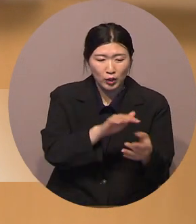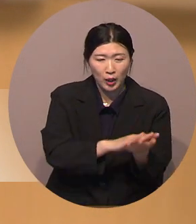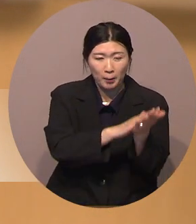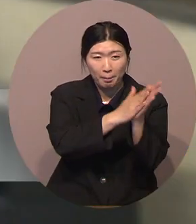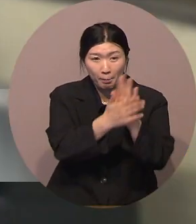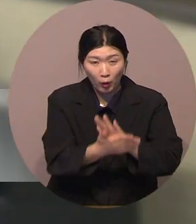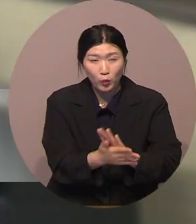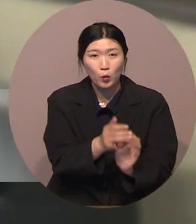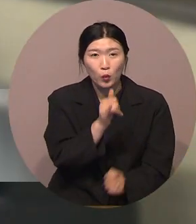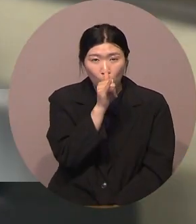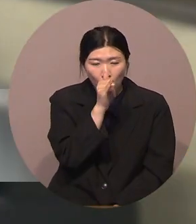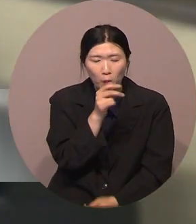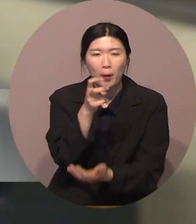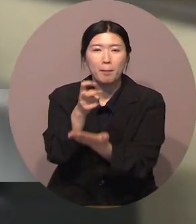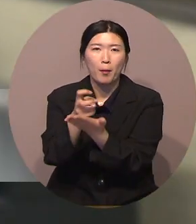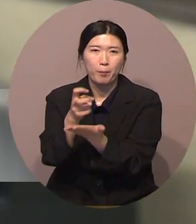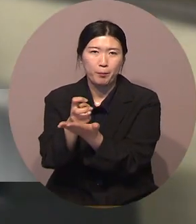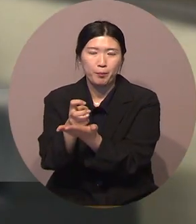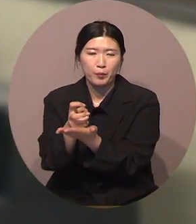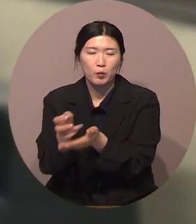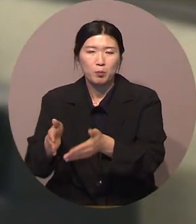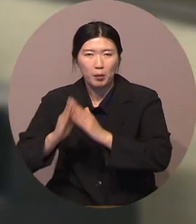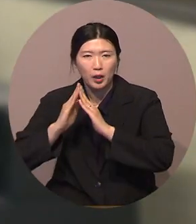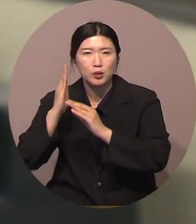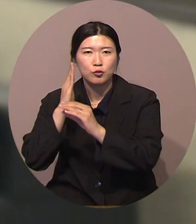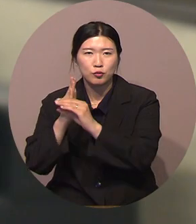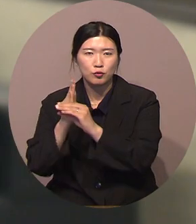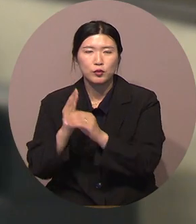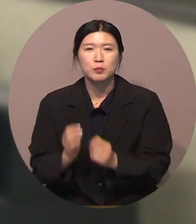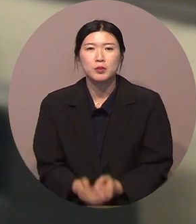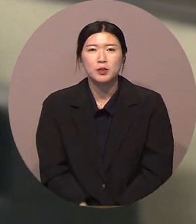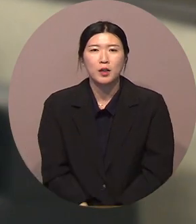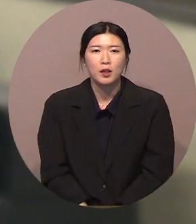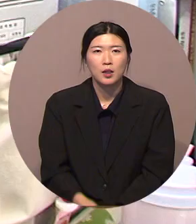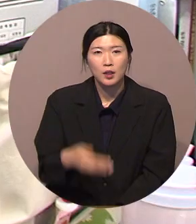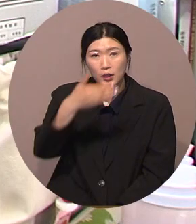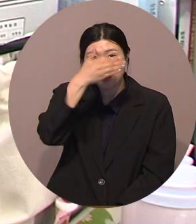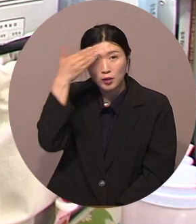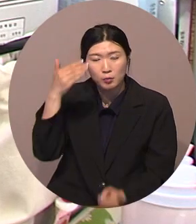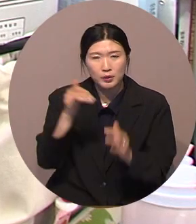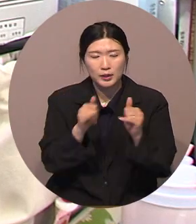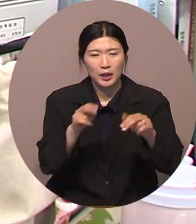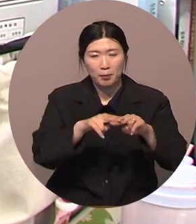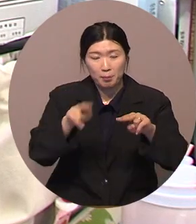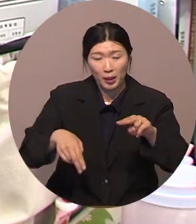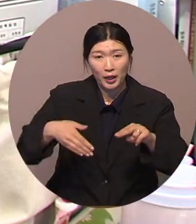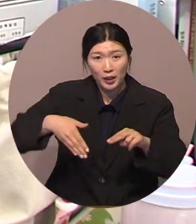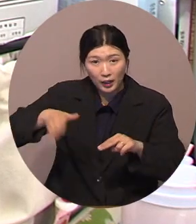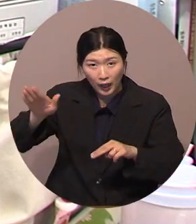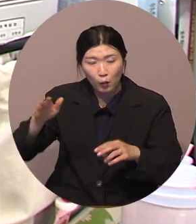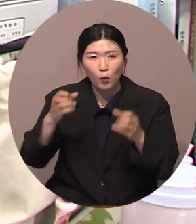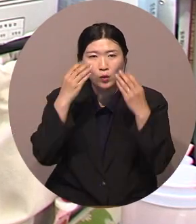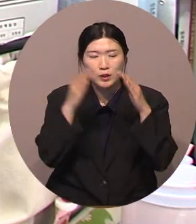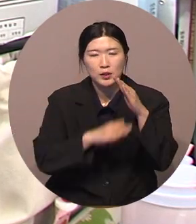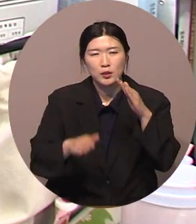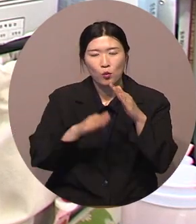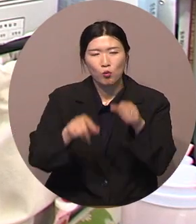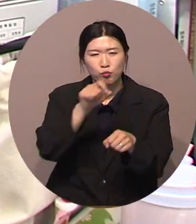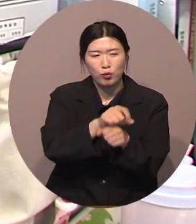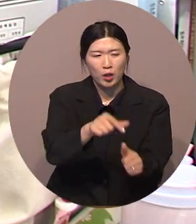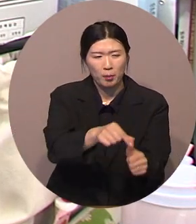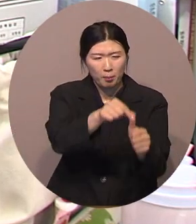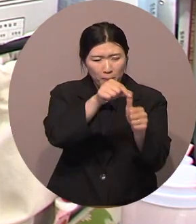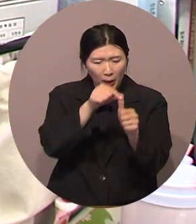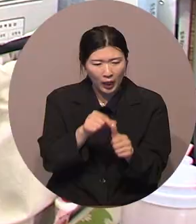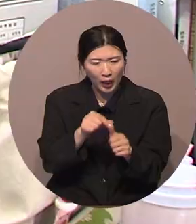그치는게 아니라 제도화하는 겁니다 mg 세대의 퇴사가 늘고 신규 공무원 유입까지 주는데 따른